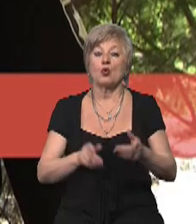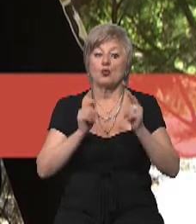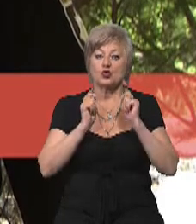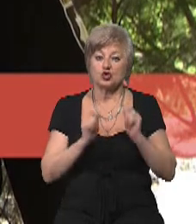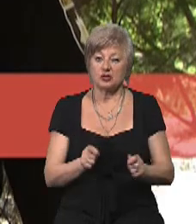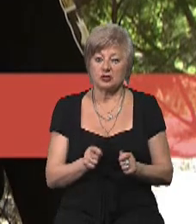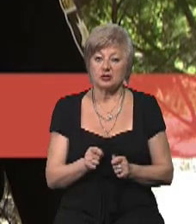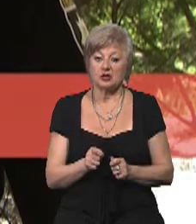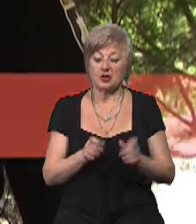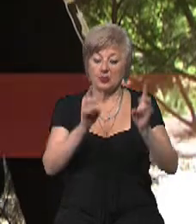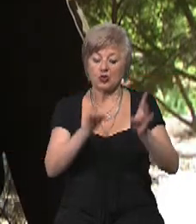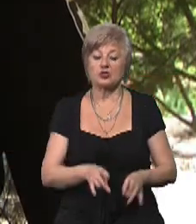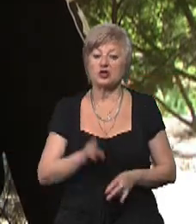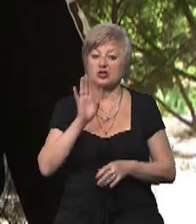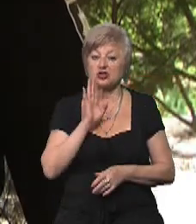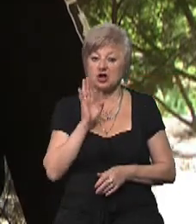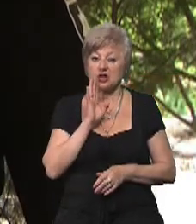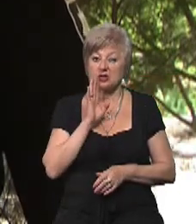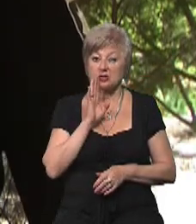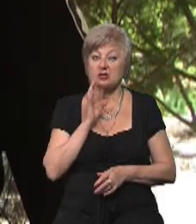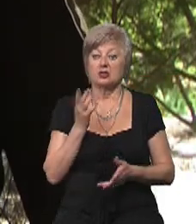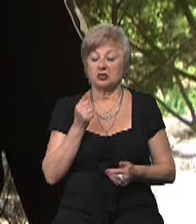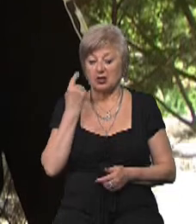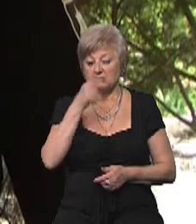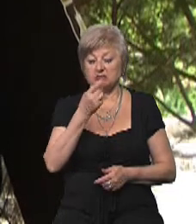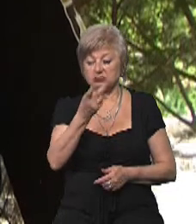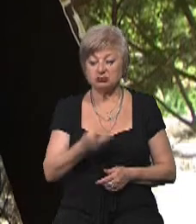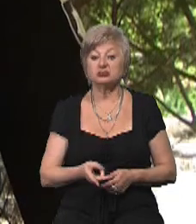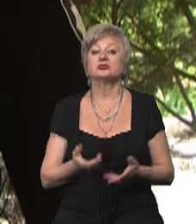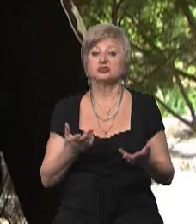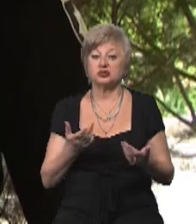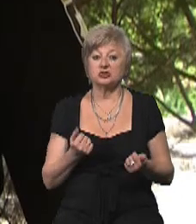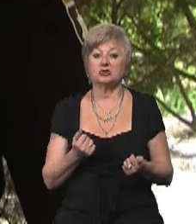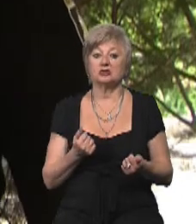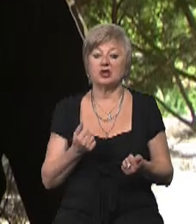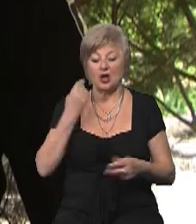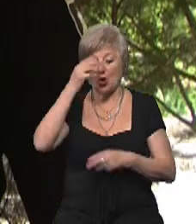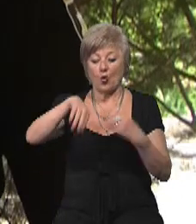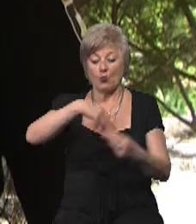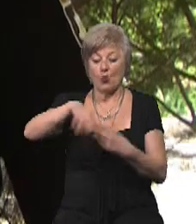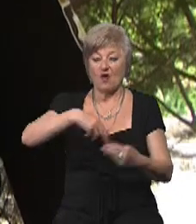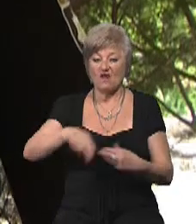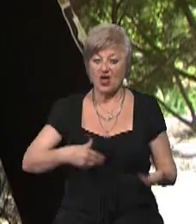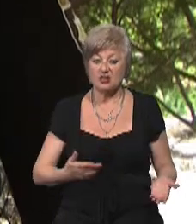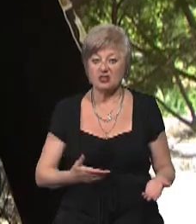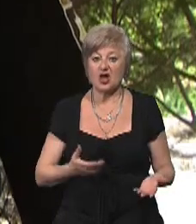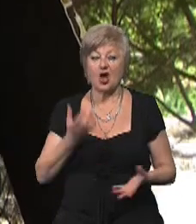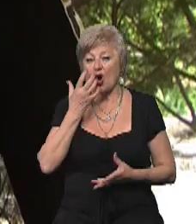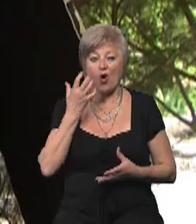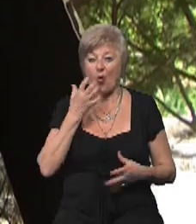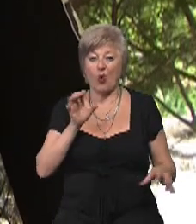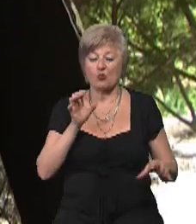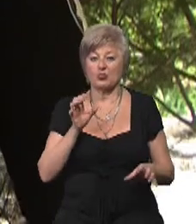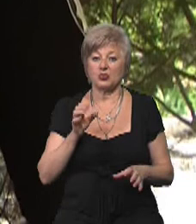допомогу постраждалій дівчині. Ну, візуально то ми побачили, що вона вже знаходилась у бинтах, причому опіки